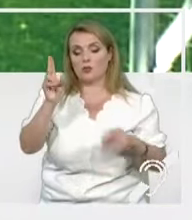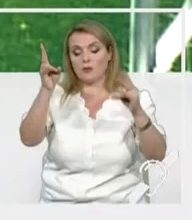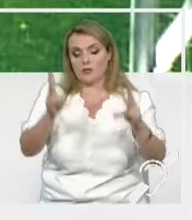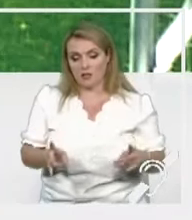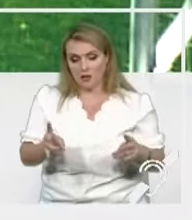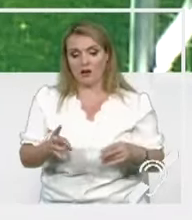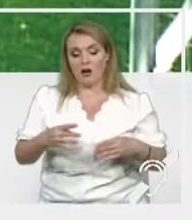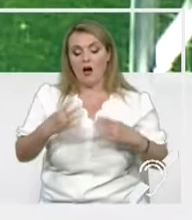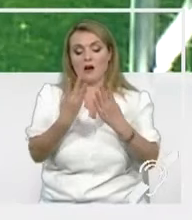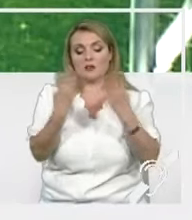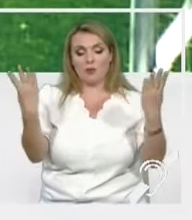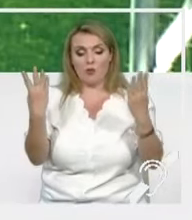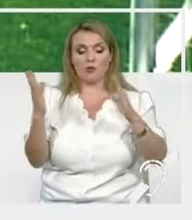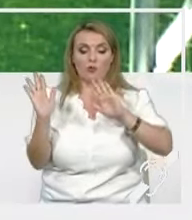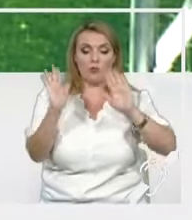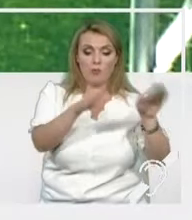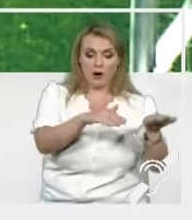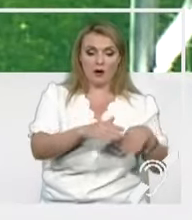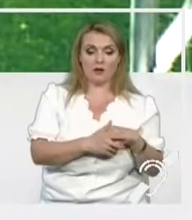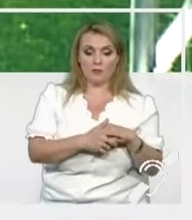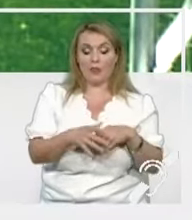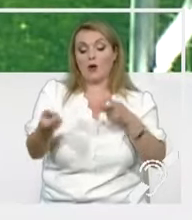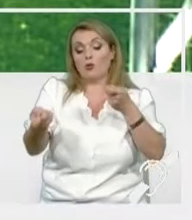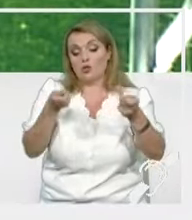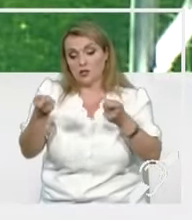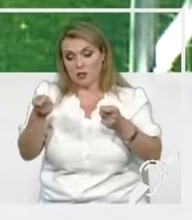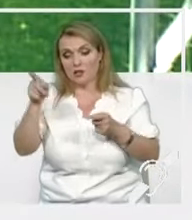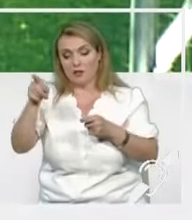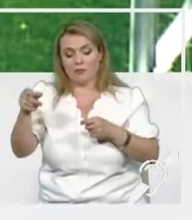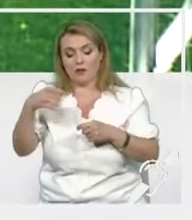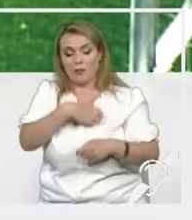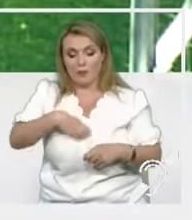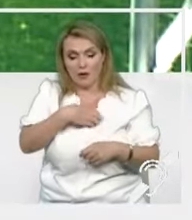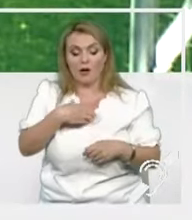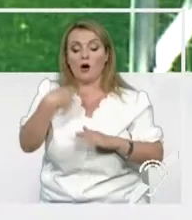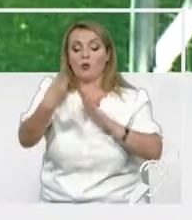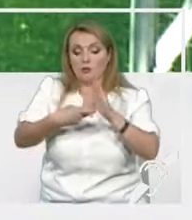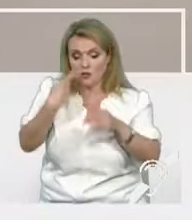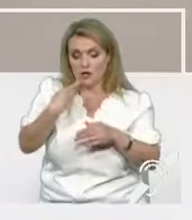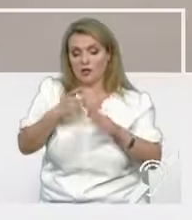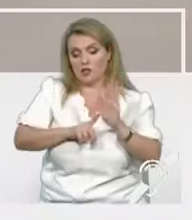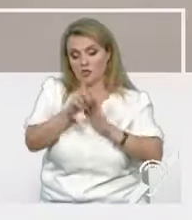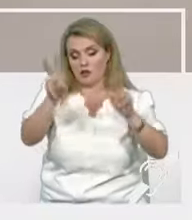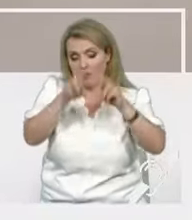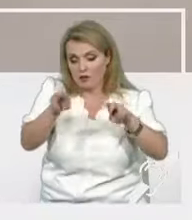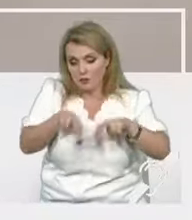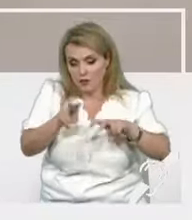ei. Oamenii legii s-au autosesizat și fac cercetări pentru a stabili ce s-a întâmplat.